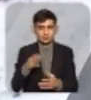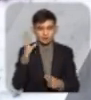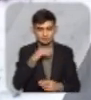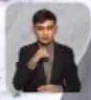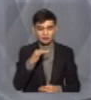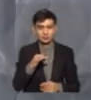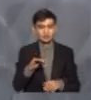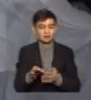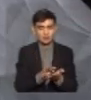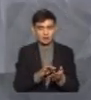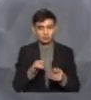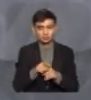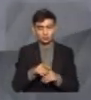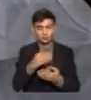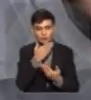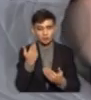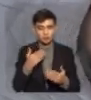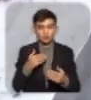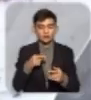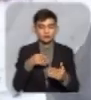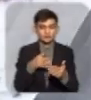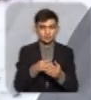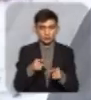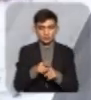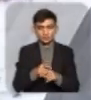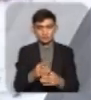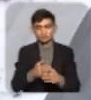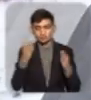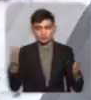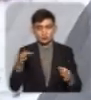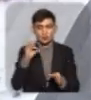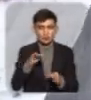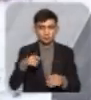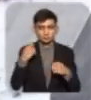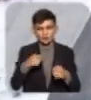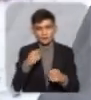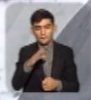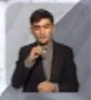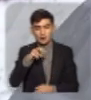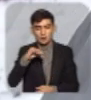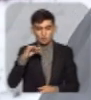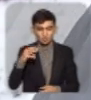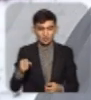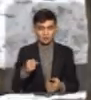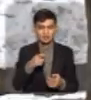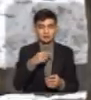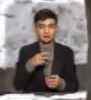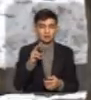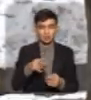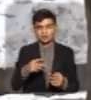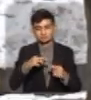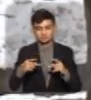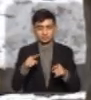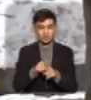Практически сразу же. Нету доступа, скажем так, широкого доступа к торгам на валют, к торгам валютой. Борьба